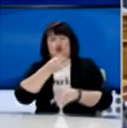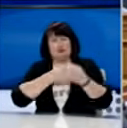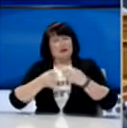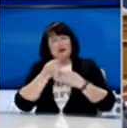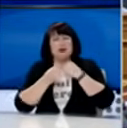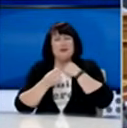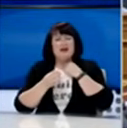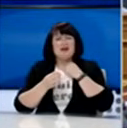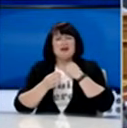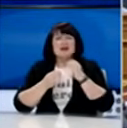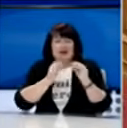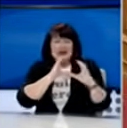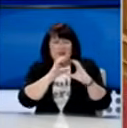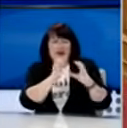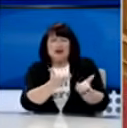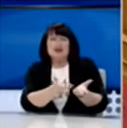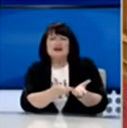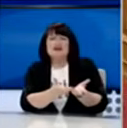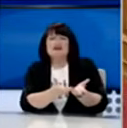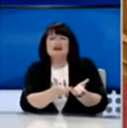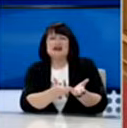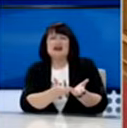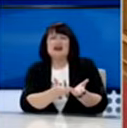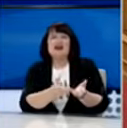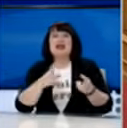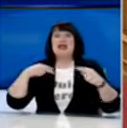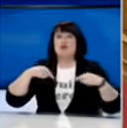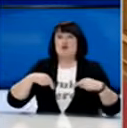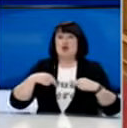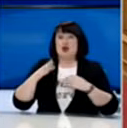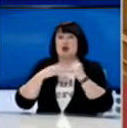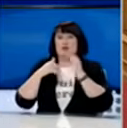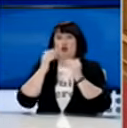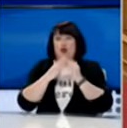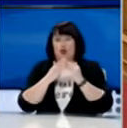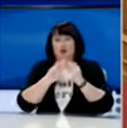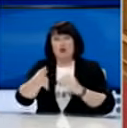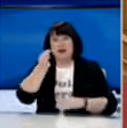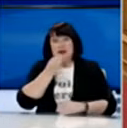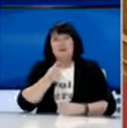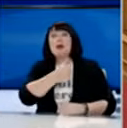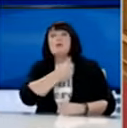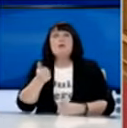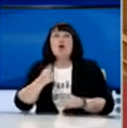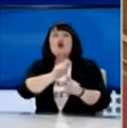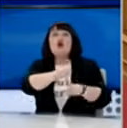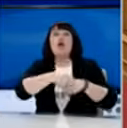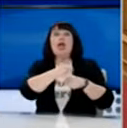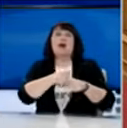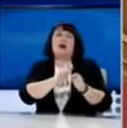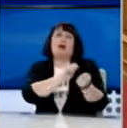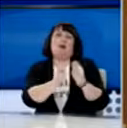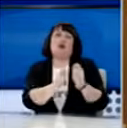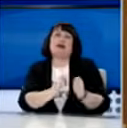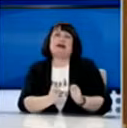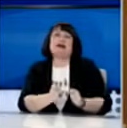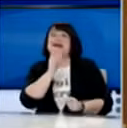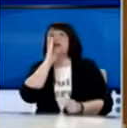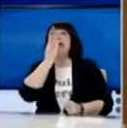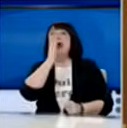είπε? Τώρα, το Υπουργείο Υποδομών ενεπλάκει μόνο στα έργα αποκατάστασης του